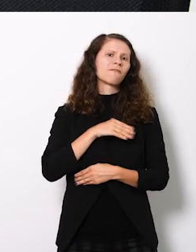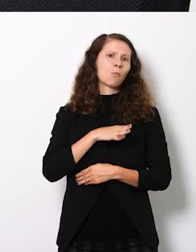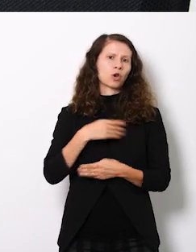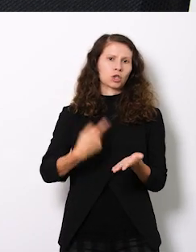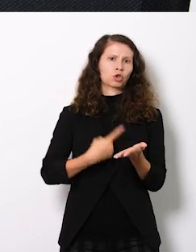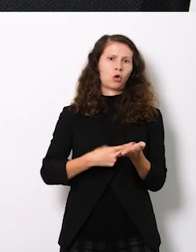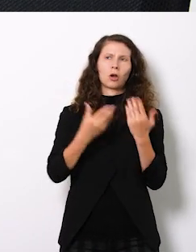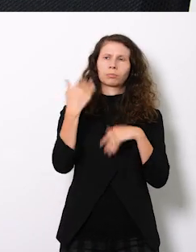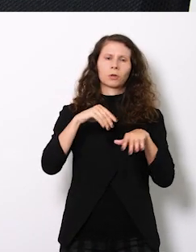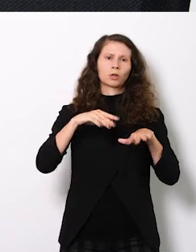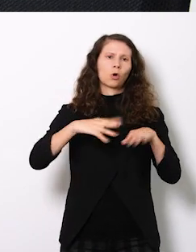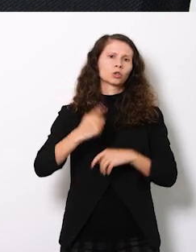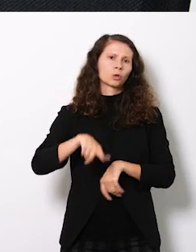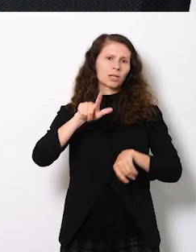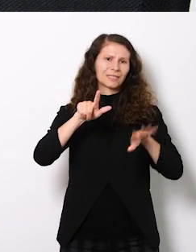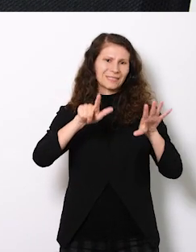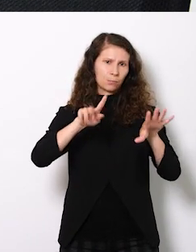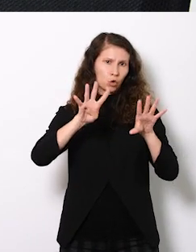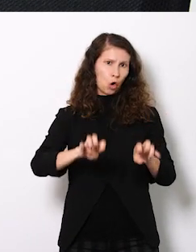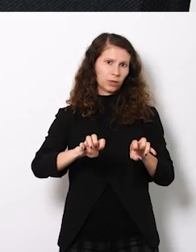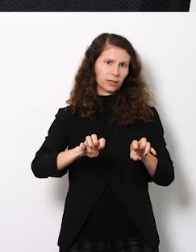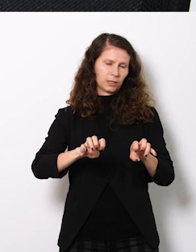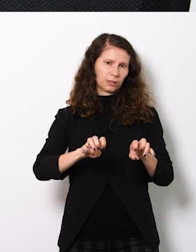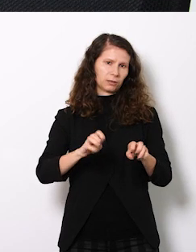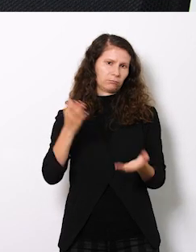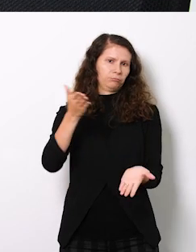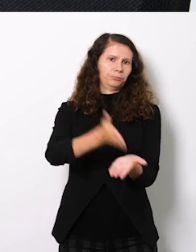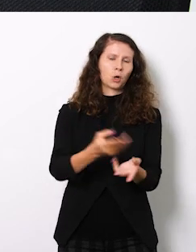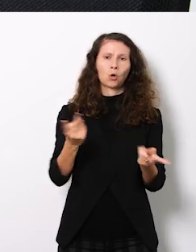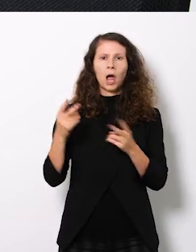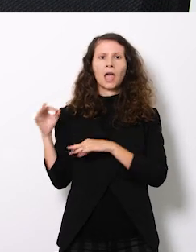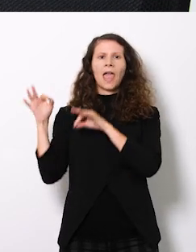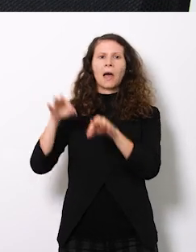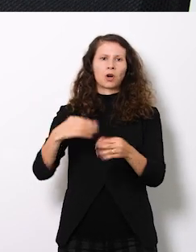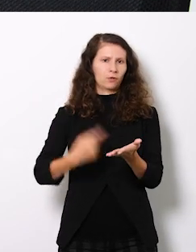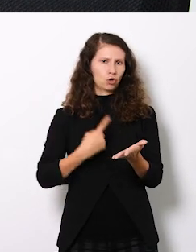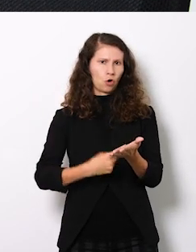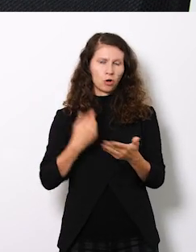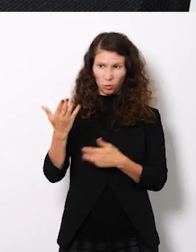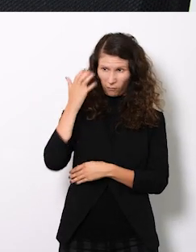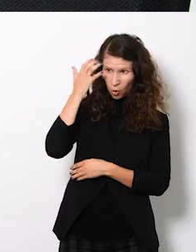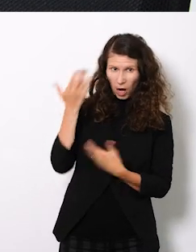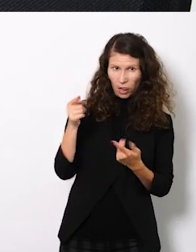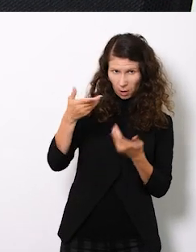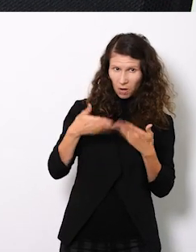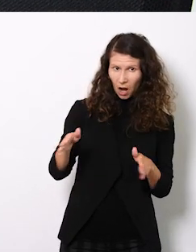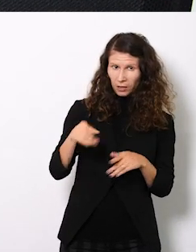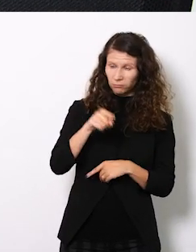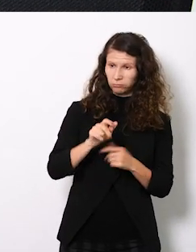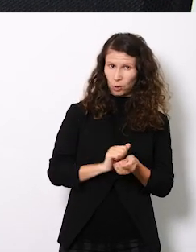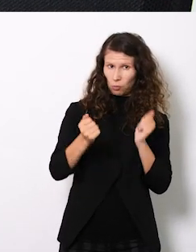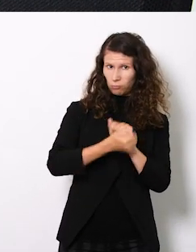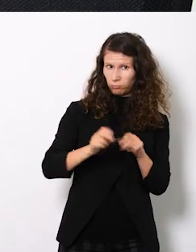seit 97 ausgesetzt wurde und nicht mehr angewendet wird, oder auch über eine Erbschaftssteuer. Wäre denn sowas mit Ihnen machbar, dass das reformiert wird